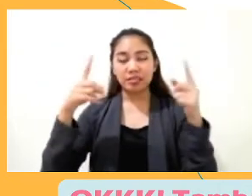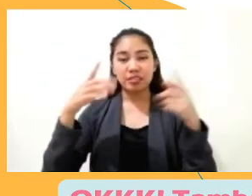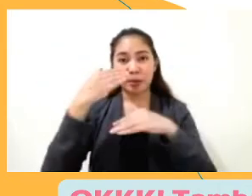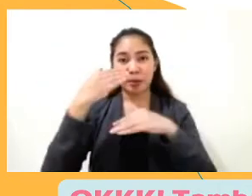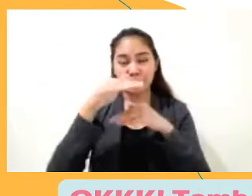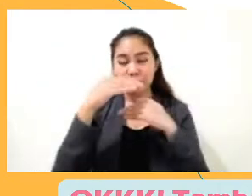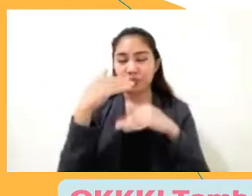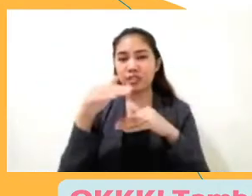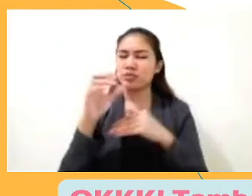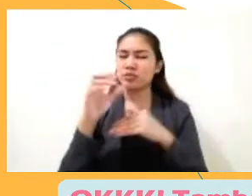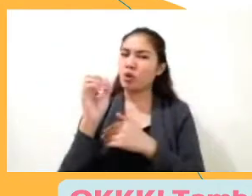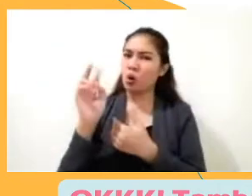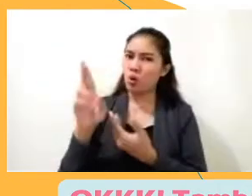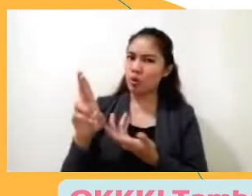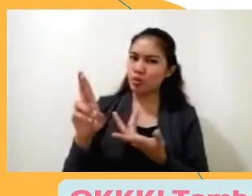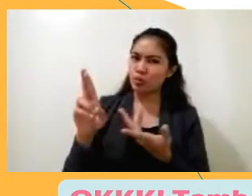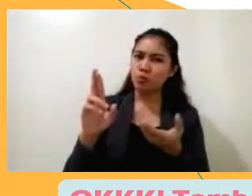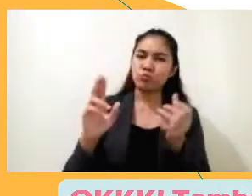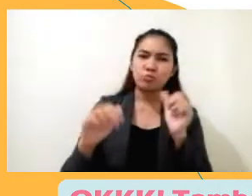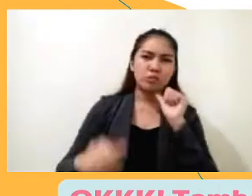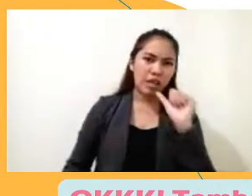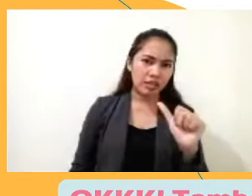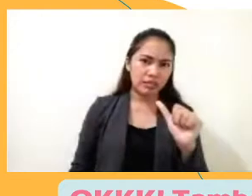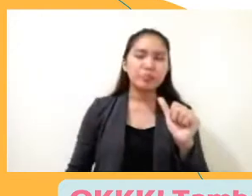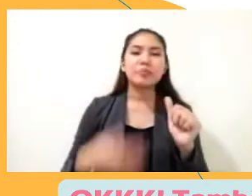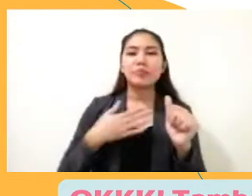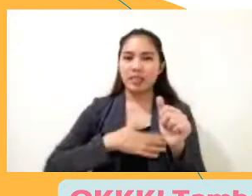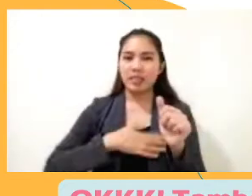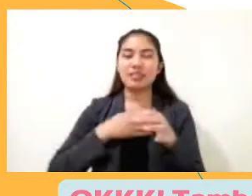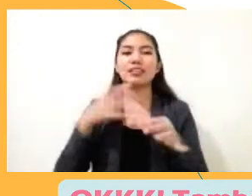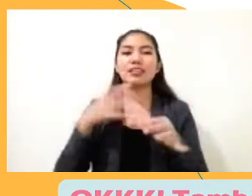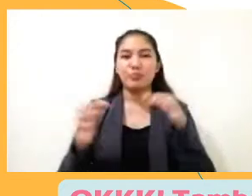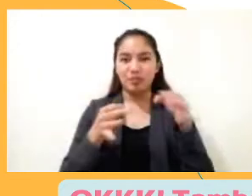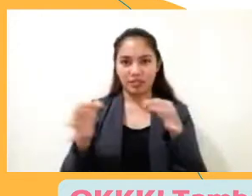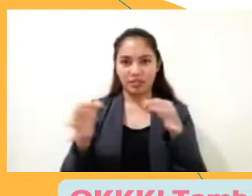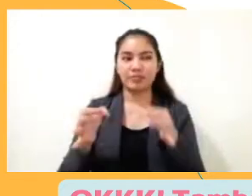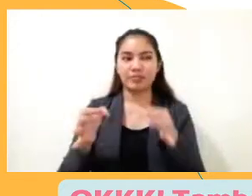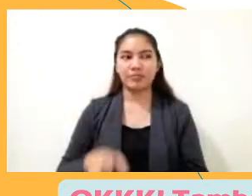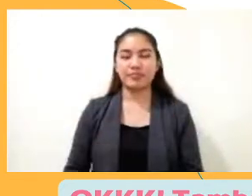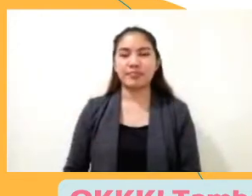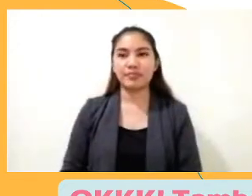o hindi, bakit niyo yun nasabi?